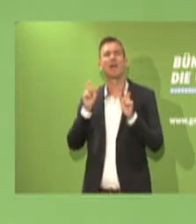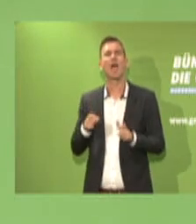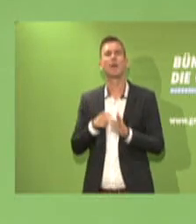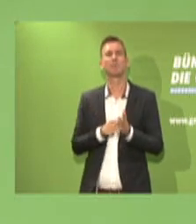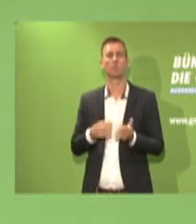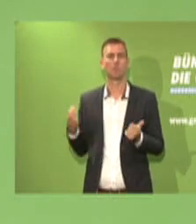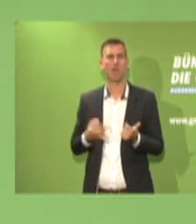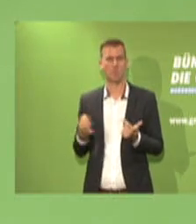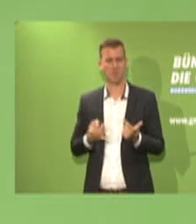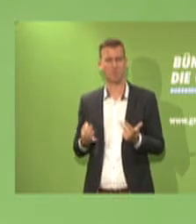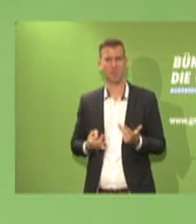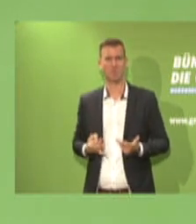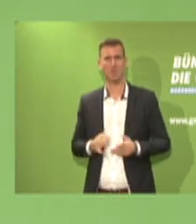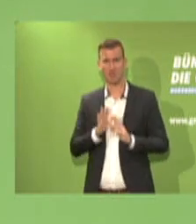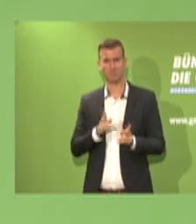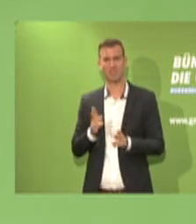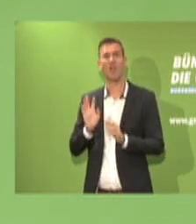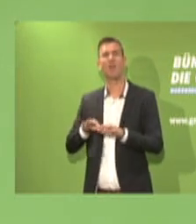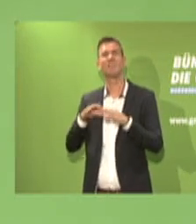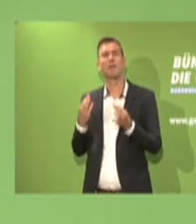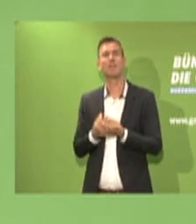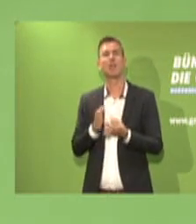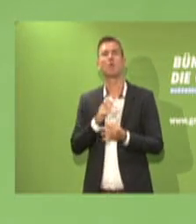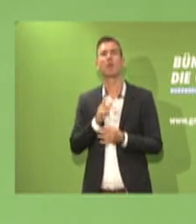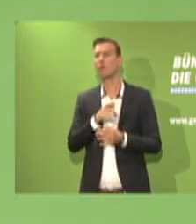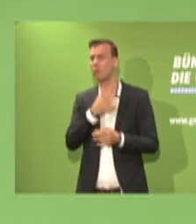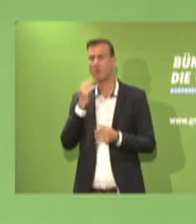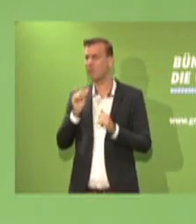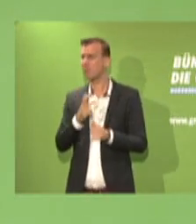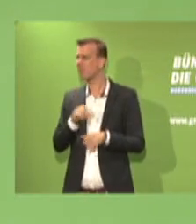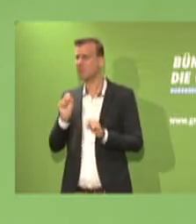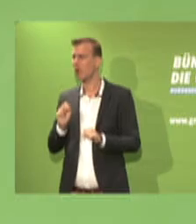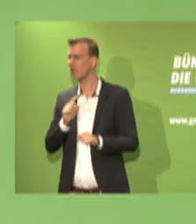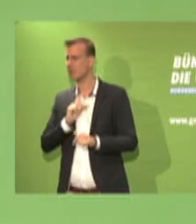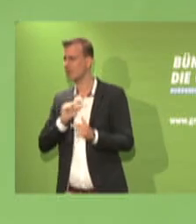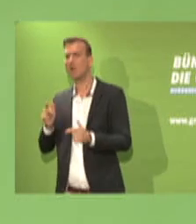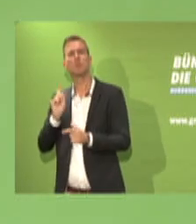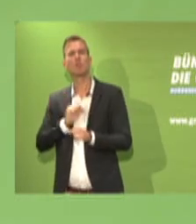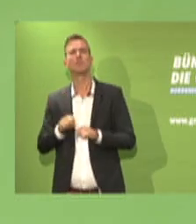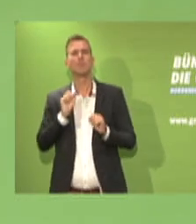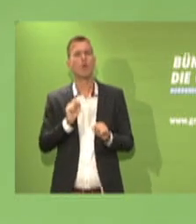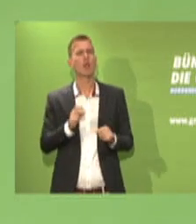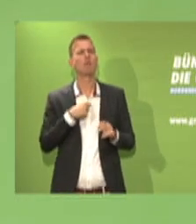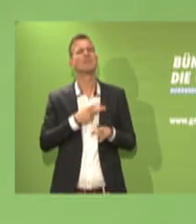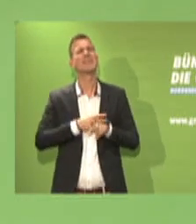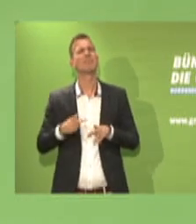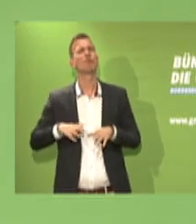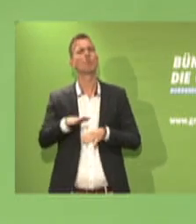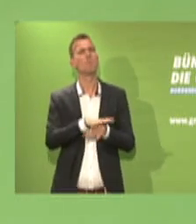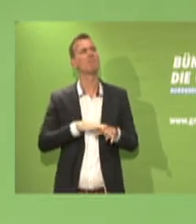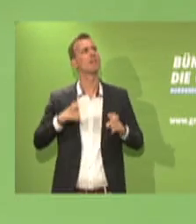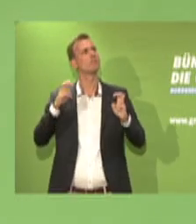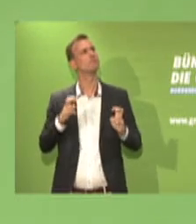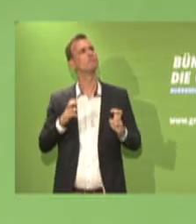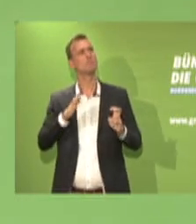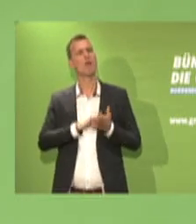da sein und diejenigen, die die Familien vielleicht auch nicht mehr in der Form haben, müssen auch die Möglichkeiten haben, in ihrem gewohnten Umfeld alt werden zu